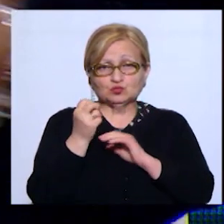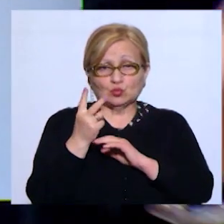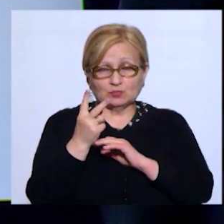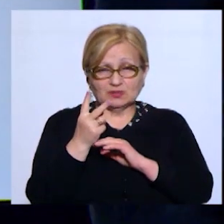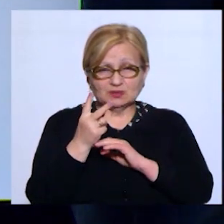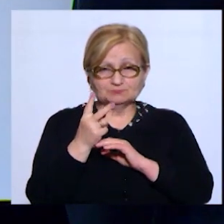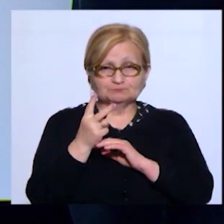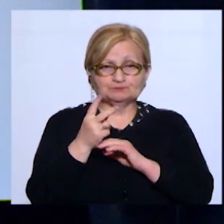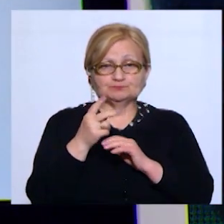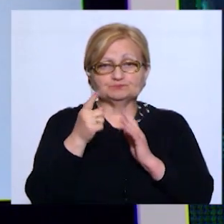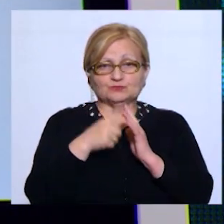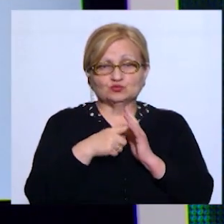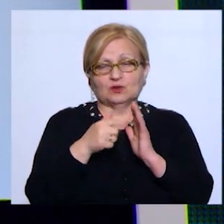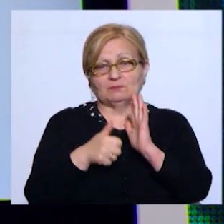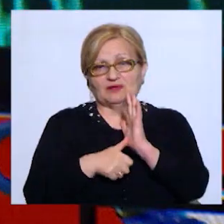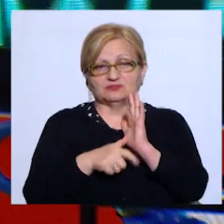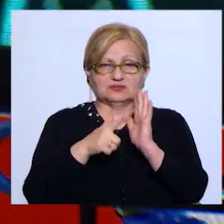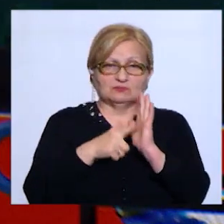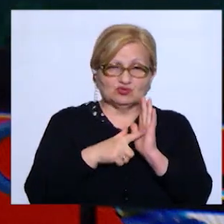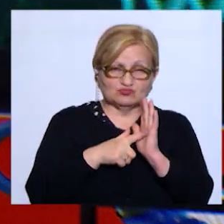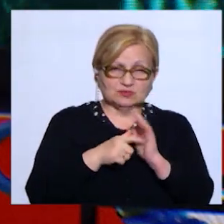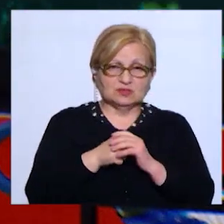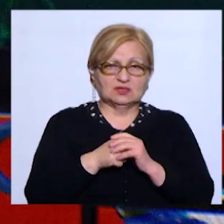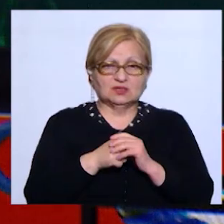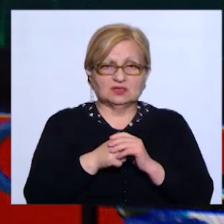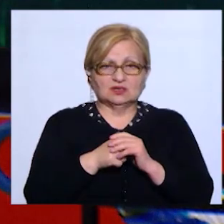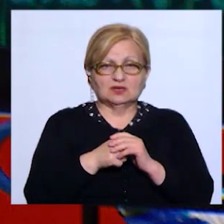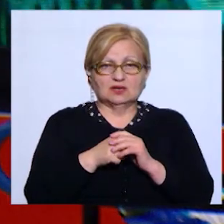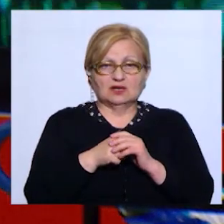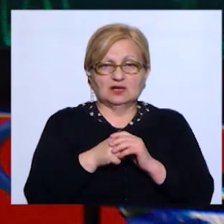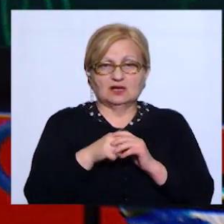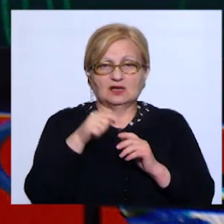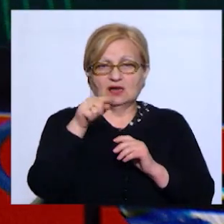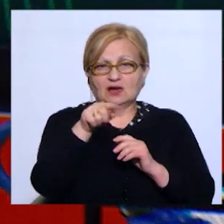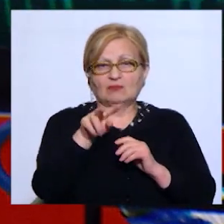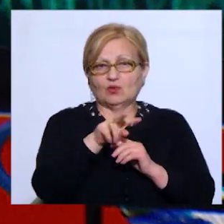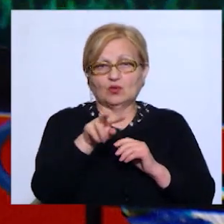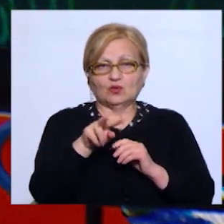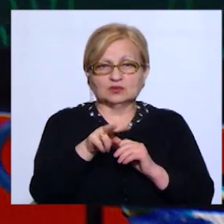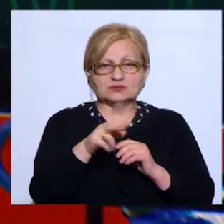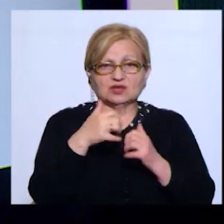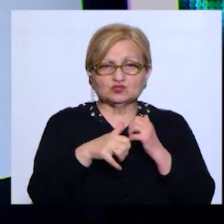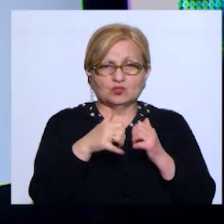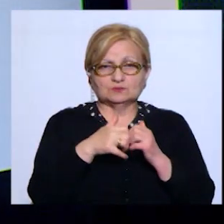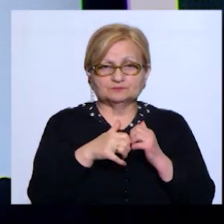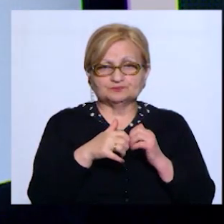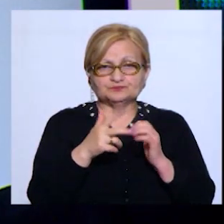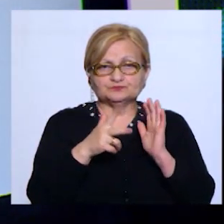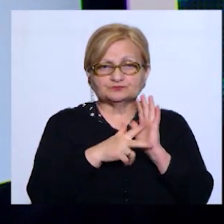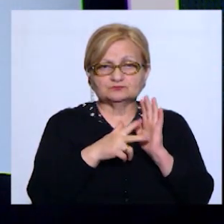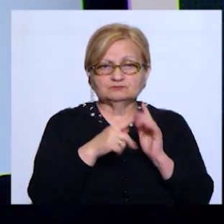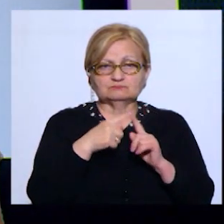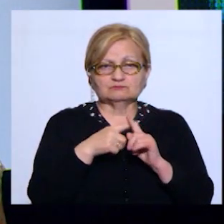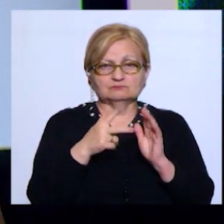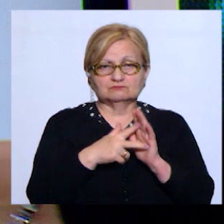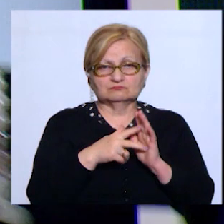იგი შუა ორი არის მე-6 და მე-7 და პოულობთ ამ ორი მონაცემის საშუალოს. 8 პლუს 8 გაყოფილი 2,